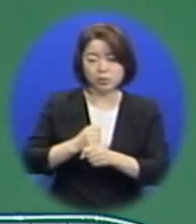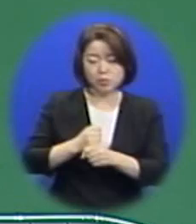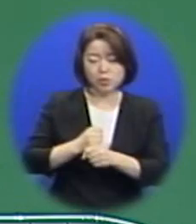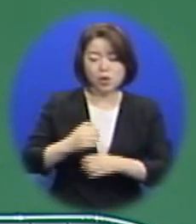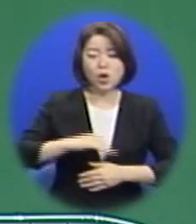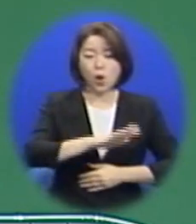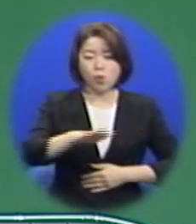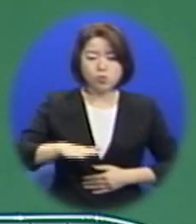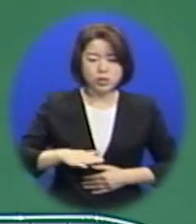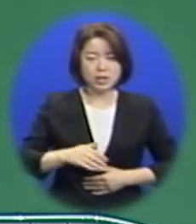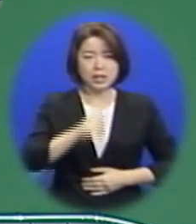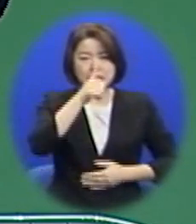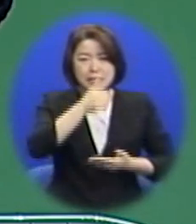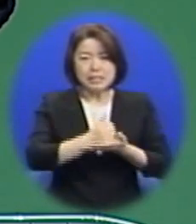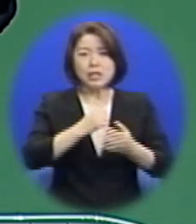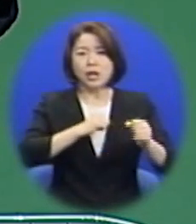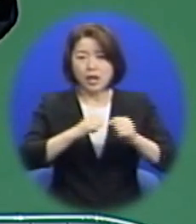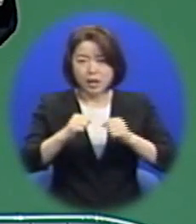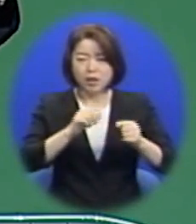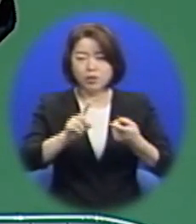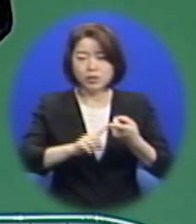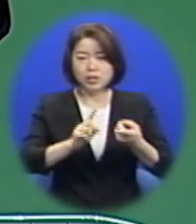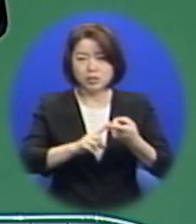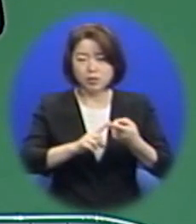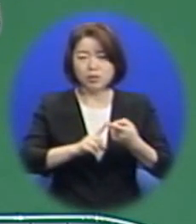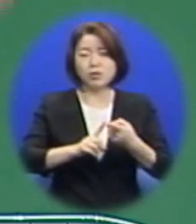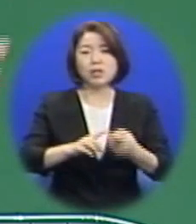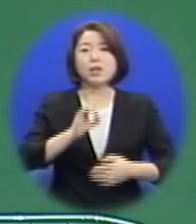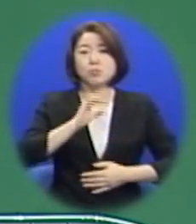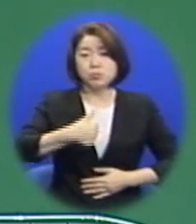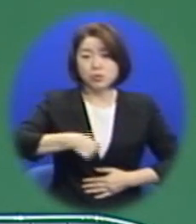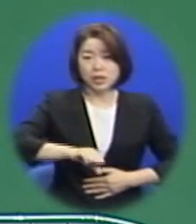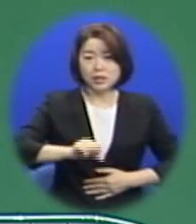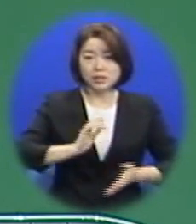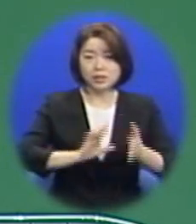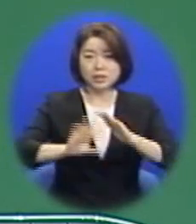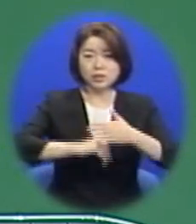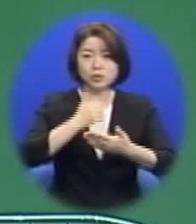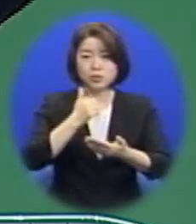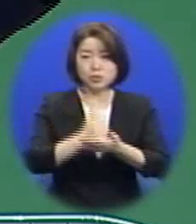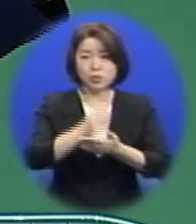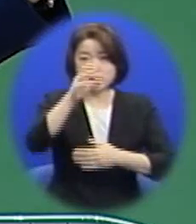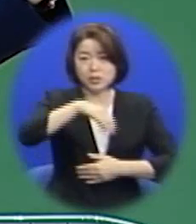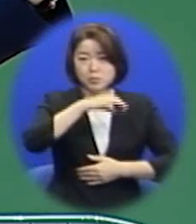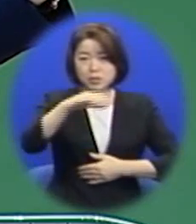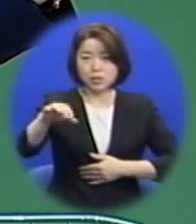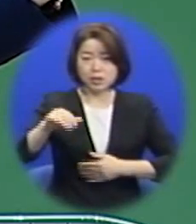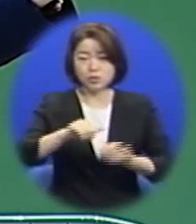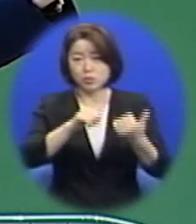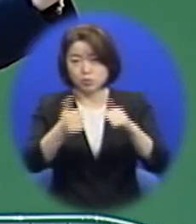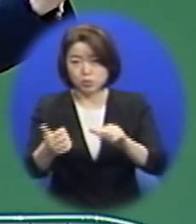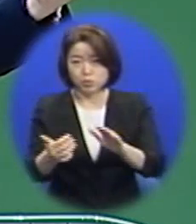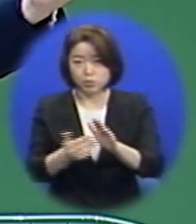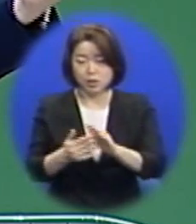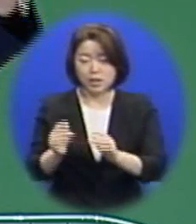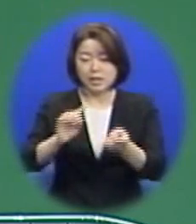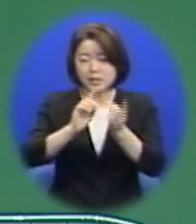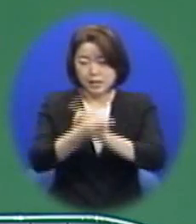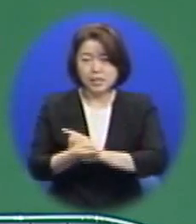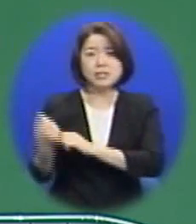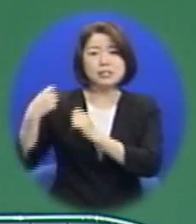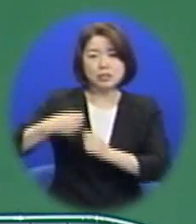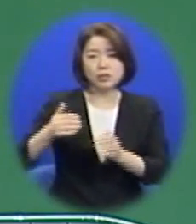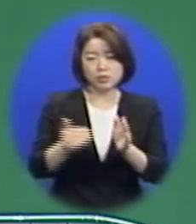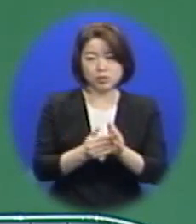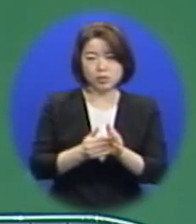죄를 하나님의 독생자 예수 그리스도가 오셔서 대신 지고 십자가에 죽으시고 그리고